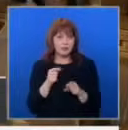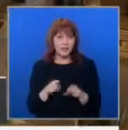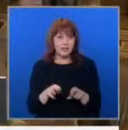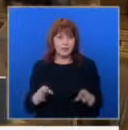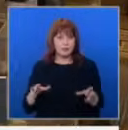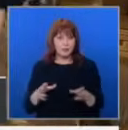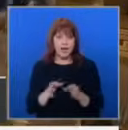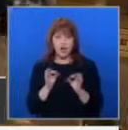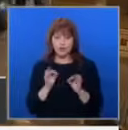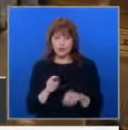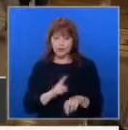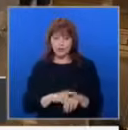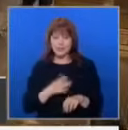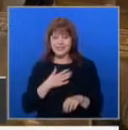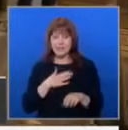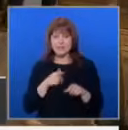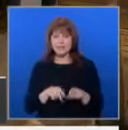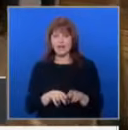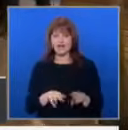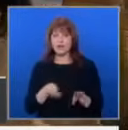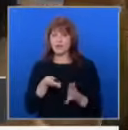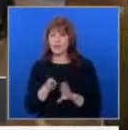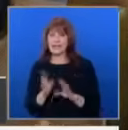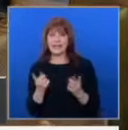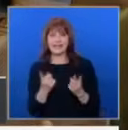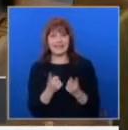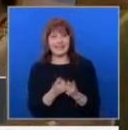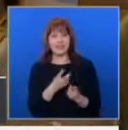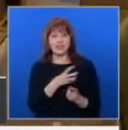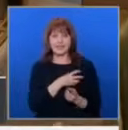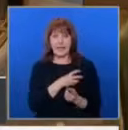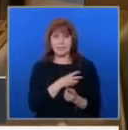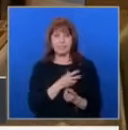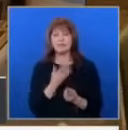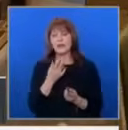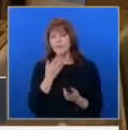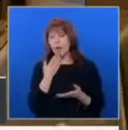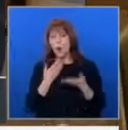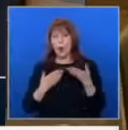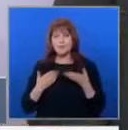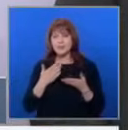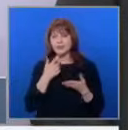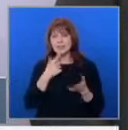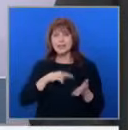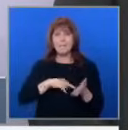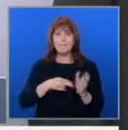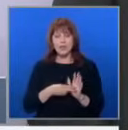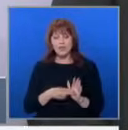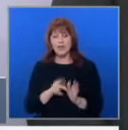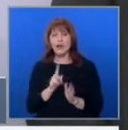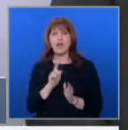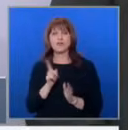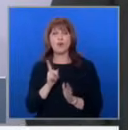В точния час от ИТН се явиха на разговорите с ГЕРБ. След срещата стана ясно, че са били обсъждани политики, но не и бъдещ кабинет. Това е